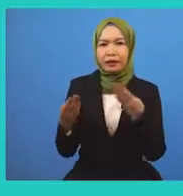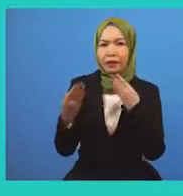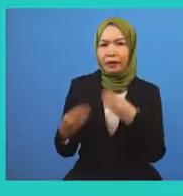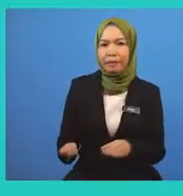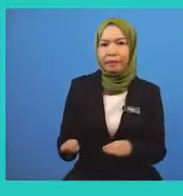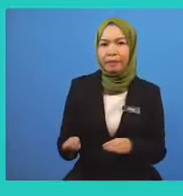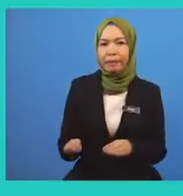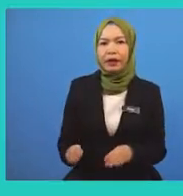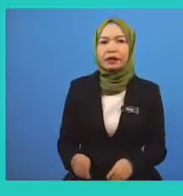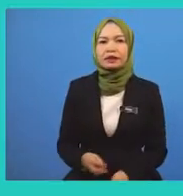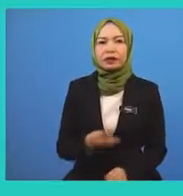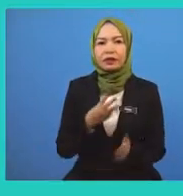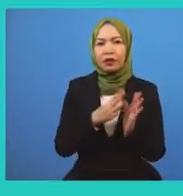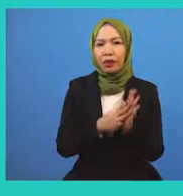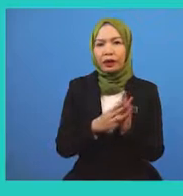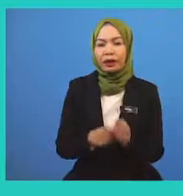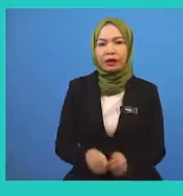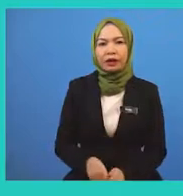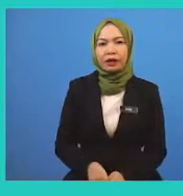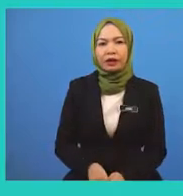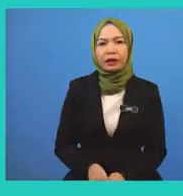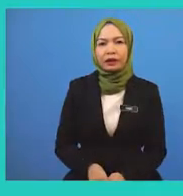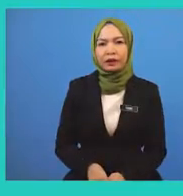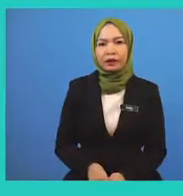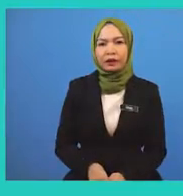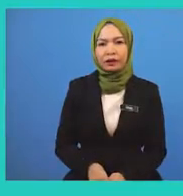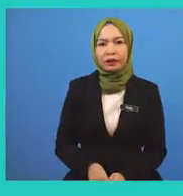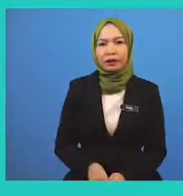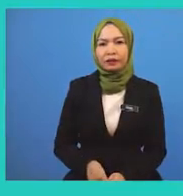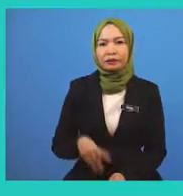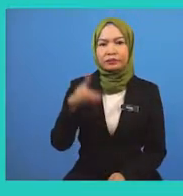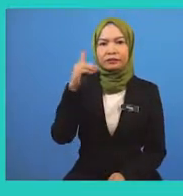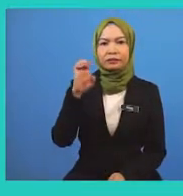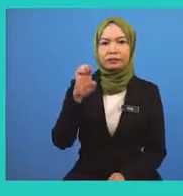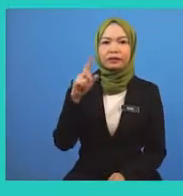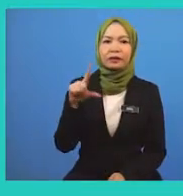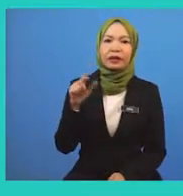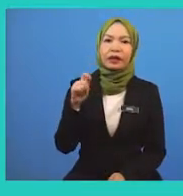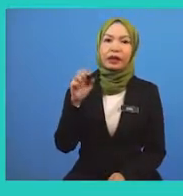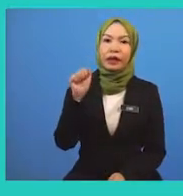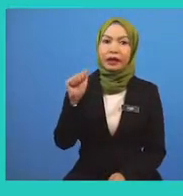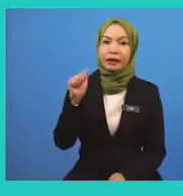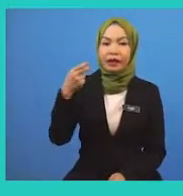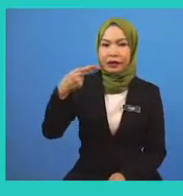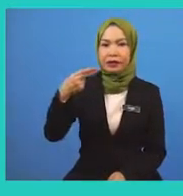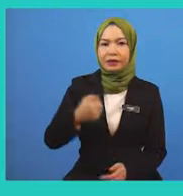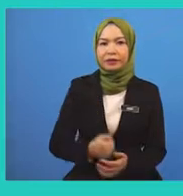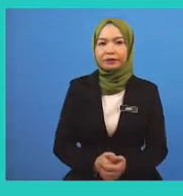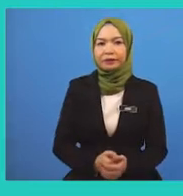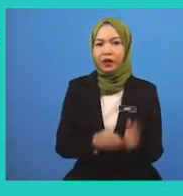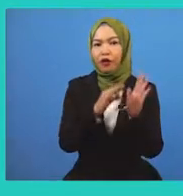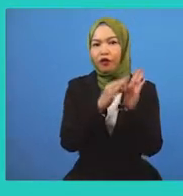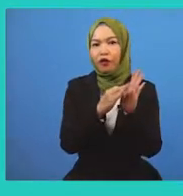balas diwakili oleh simbol delta H. Okey, berikut adalah formula yang